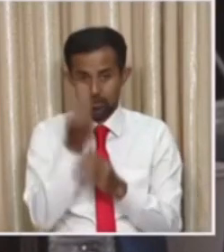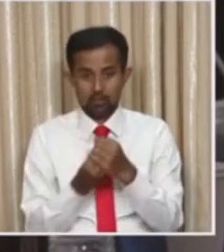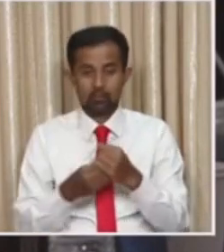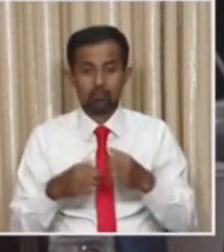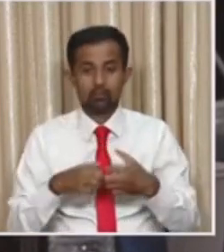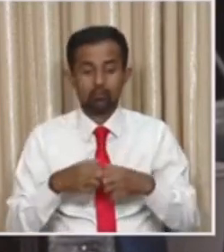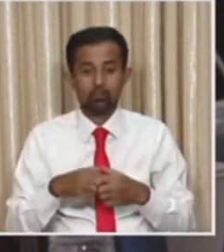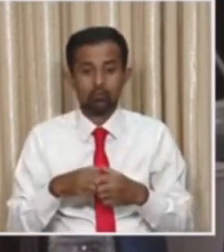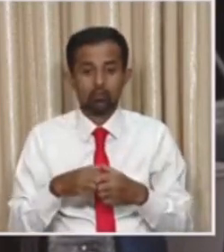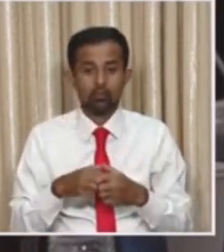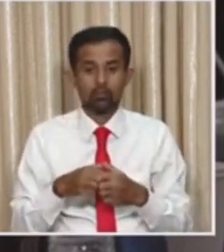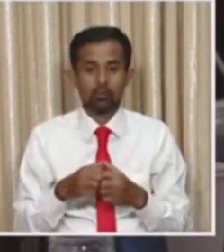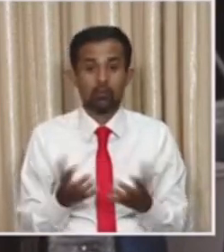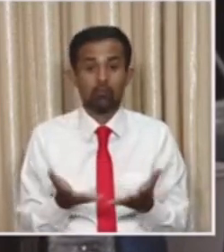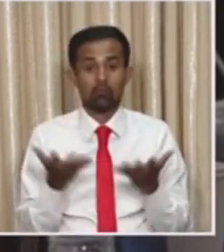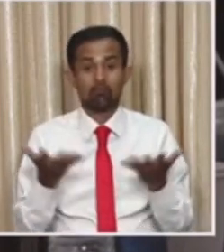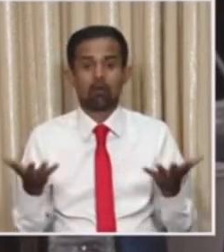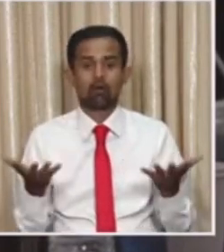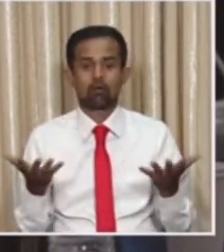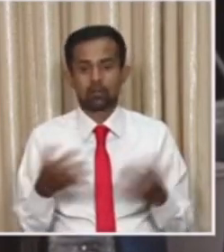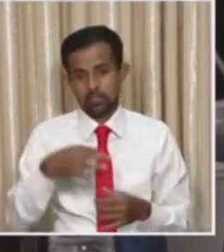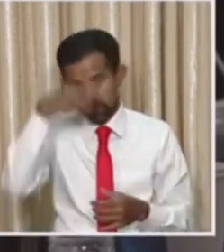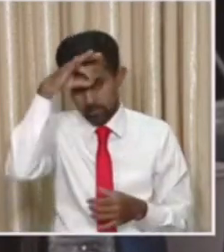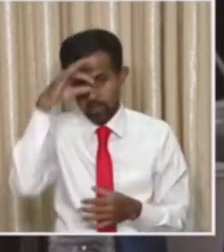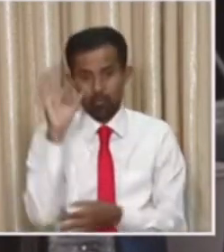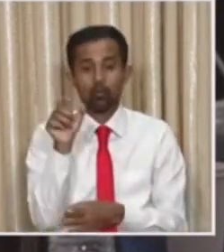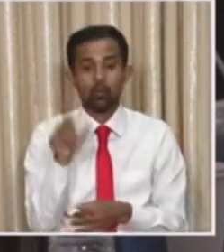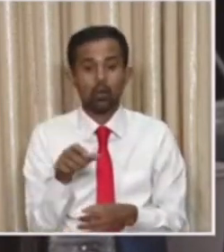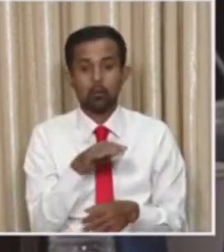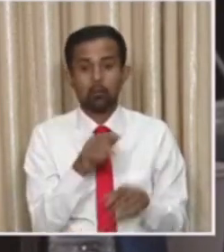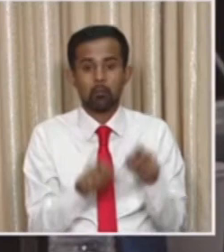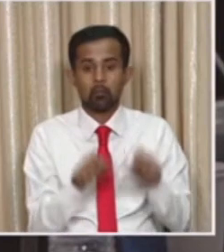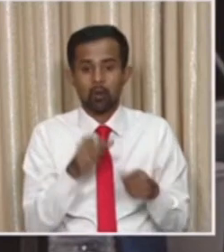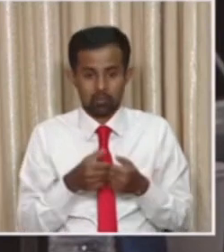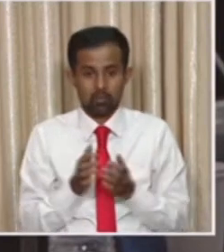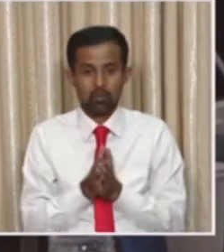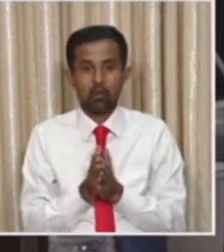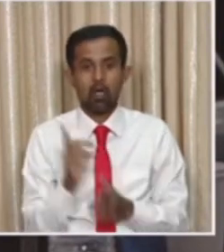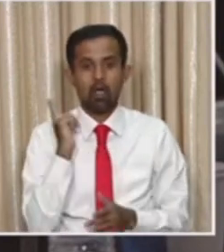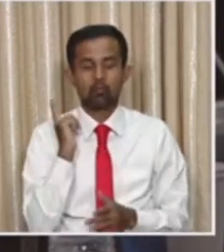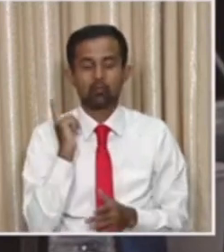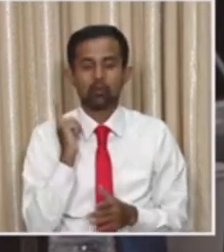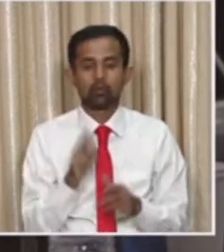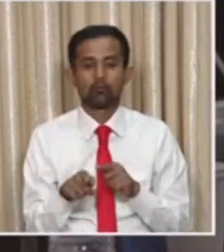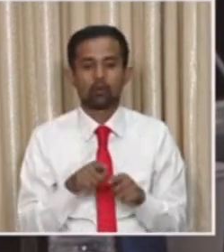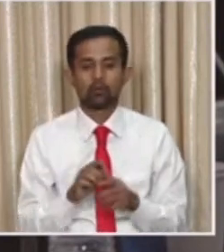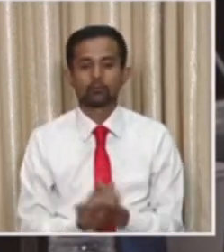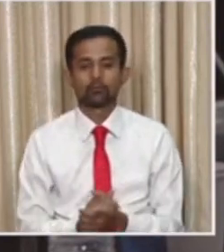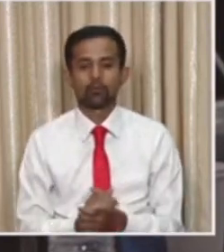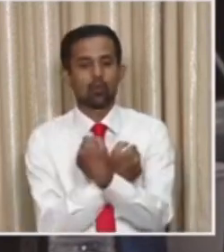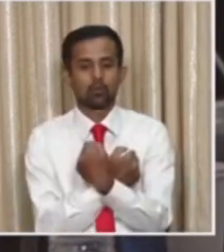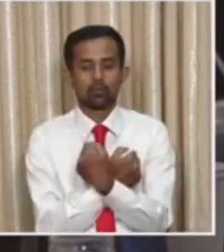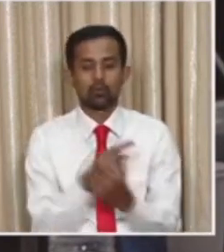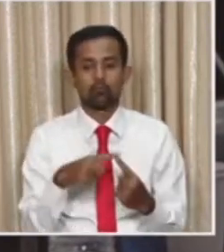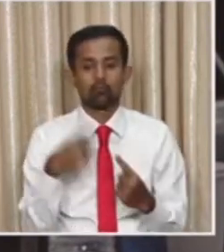தீவிரப்படுத்தப்பட்டிருக்கின்றது. சிங்கள பௌத்த ஆட்சியாளர்கள் தங்களுடைய ராணுவ இயந்திரத்தையும் காவல்துறை இயந்திரத்தையும் ஏனைய அரசு இயந்திரங்களையும்